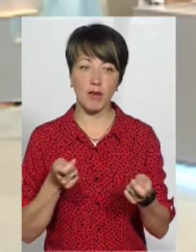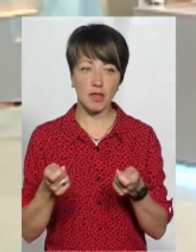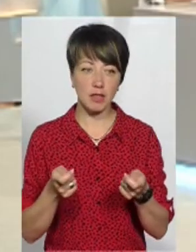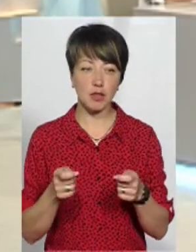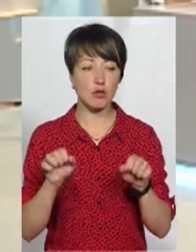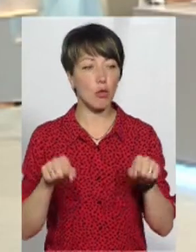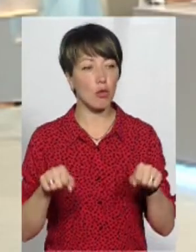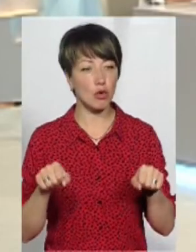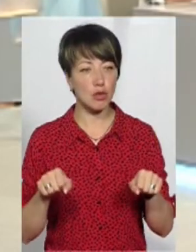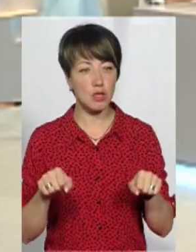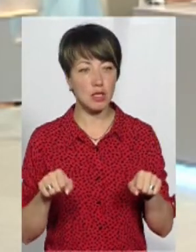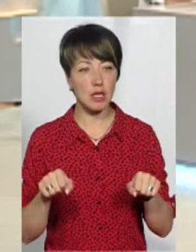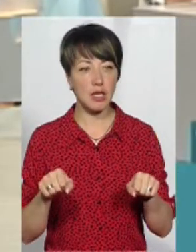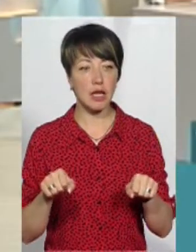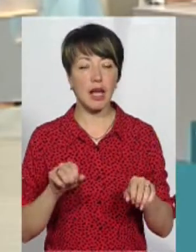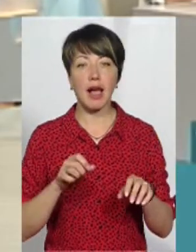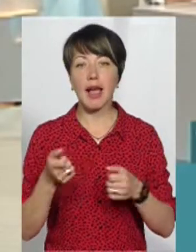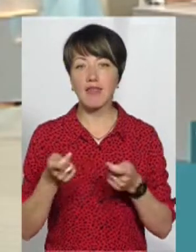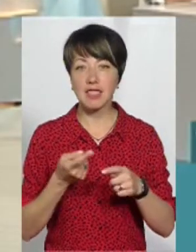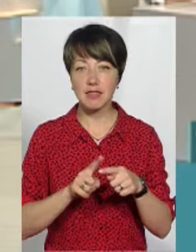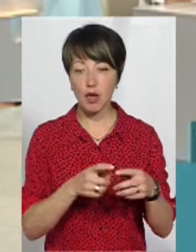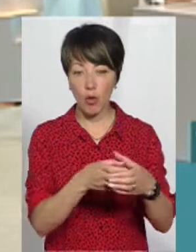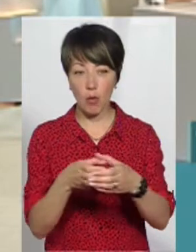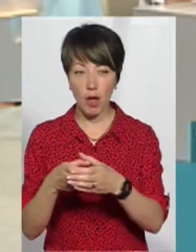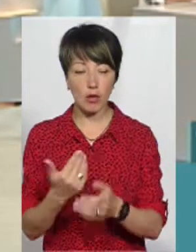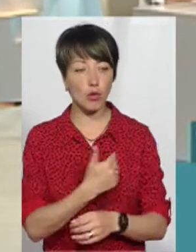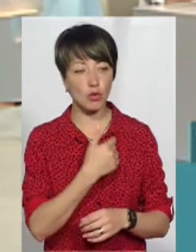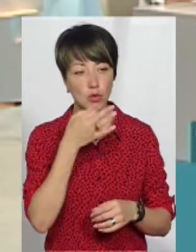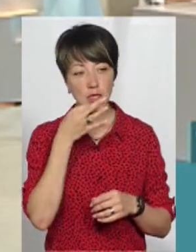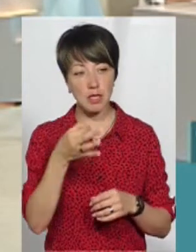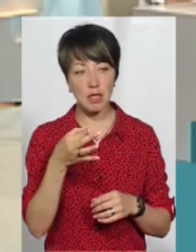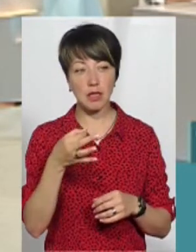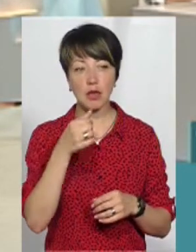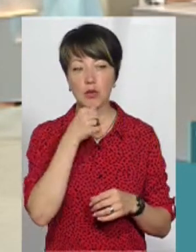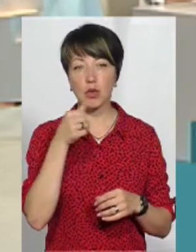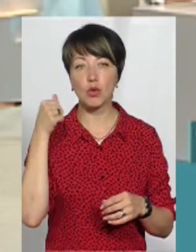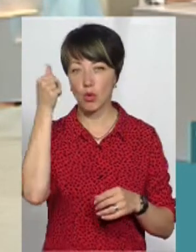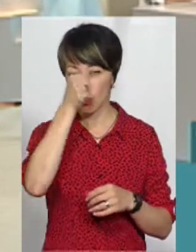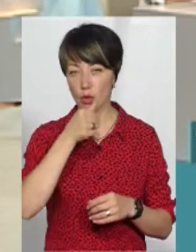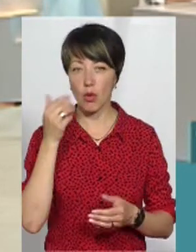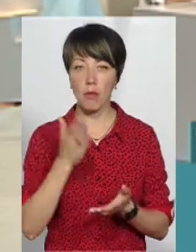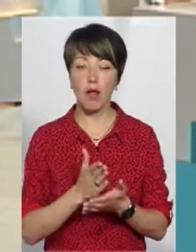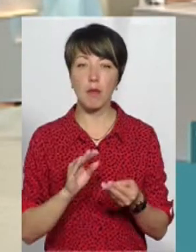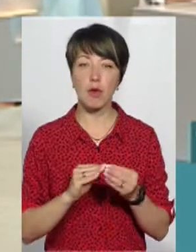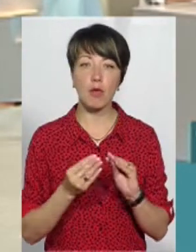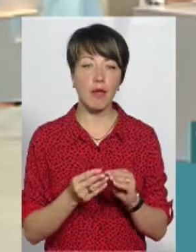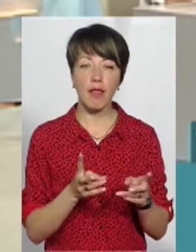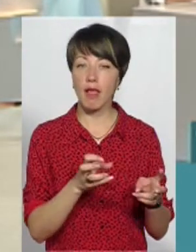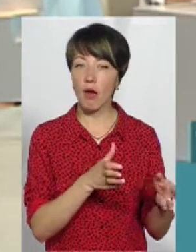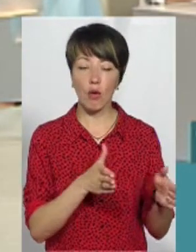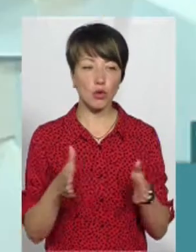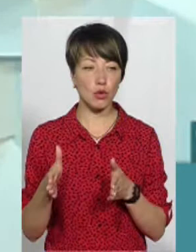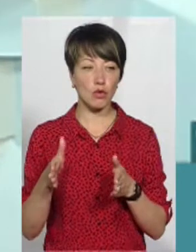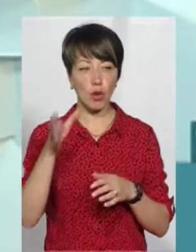управлінської спроможності керівництва цих громад. І хочу сказати, що минулого року ми ще мали проблему